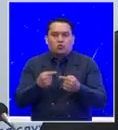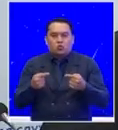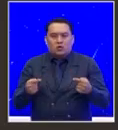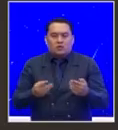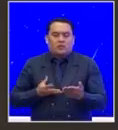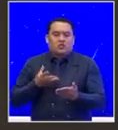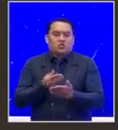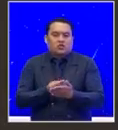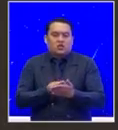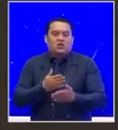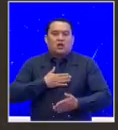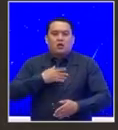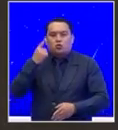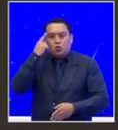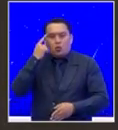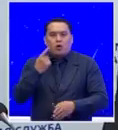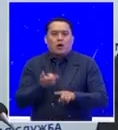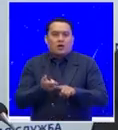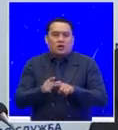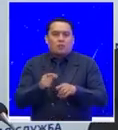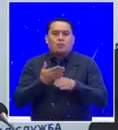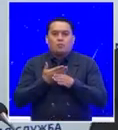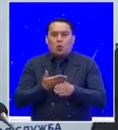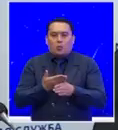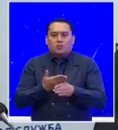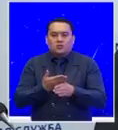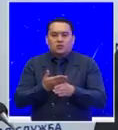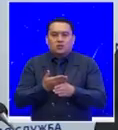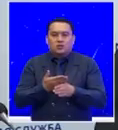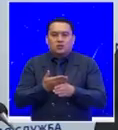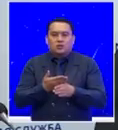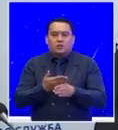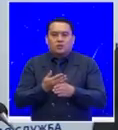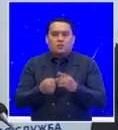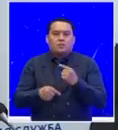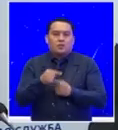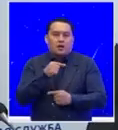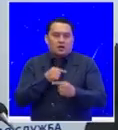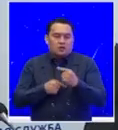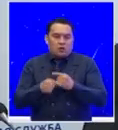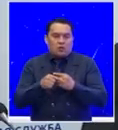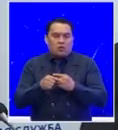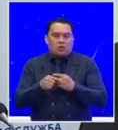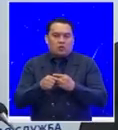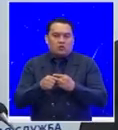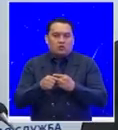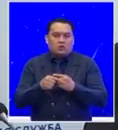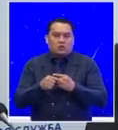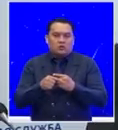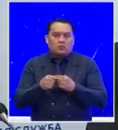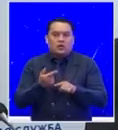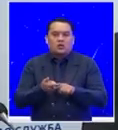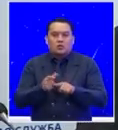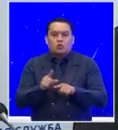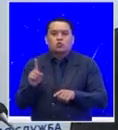платежей. Да, я считаю, что эта помощь для субъектов малого предпринимательства, среднего предпринимательства будет очень кстати, потому